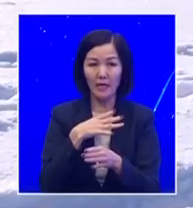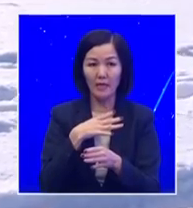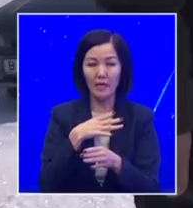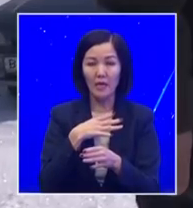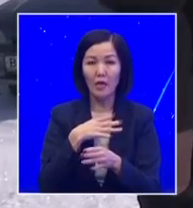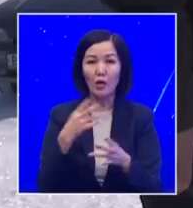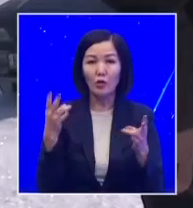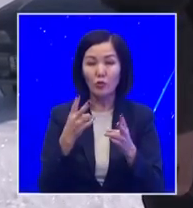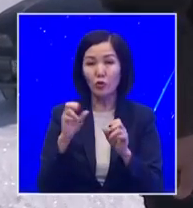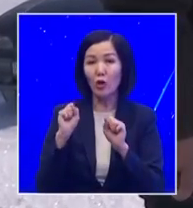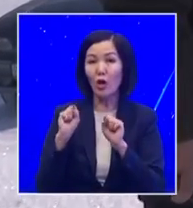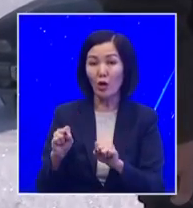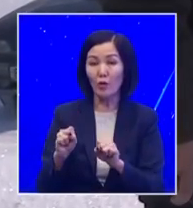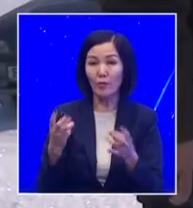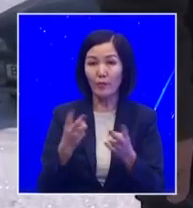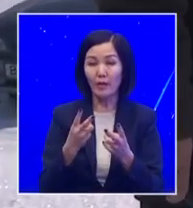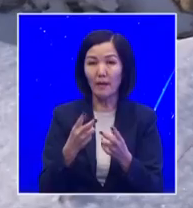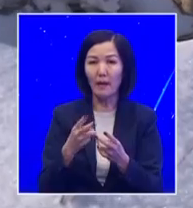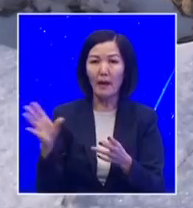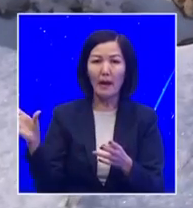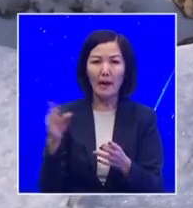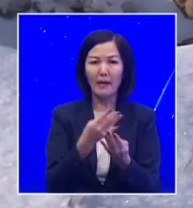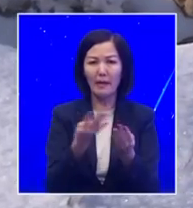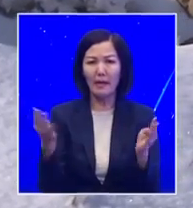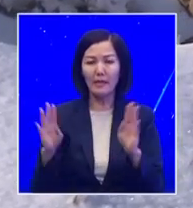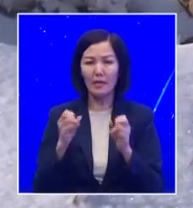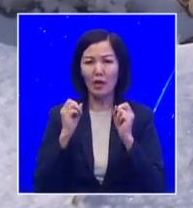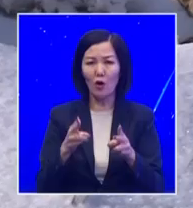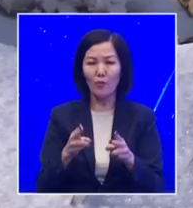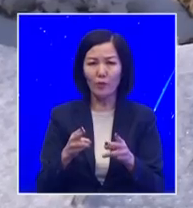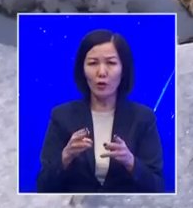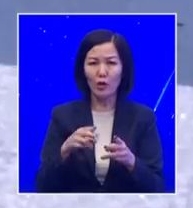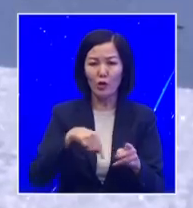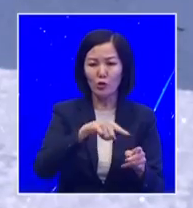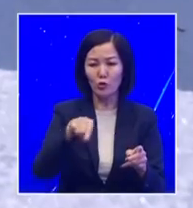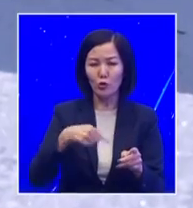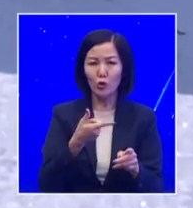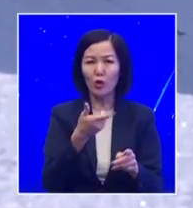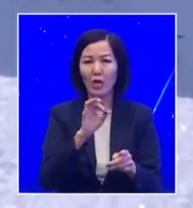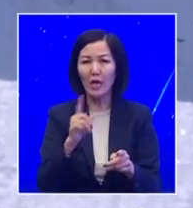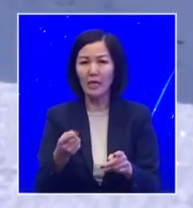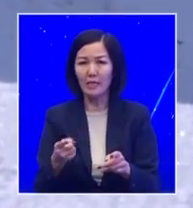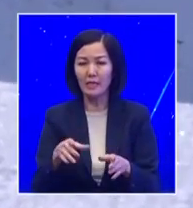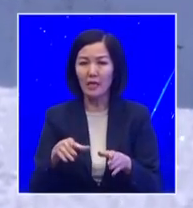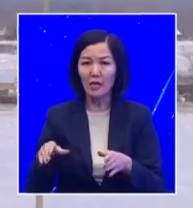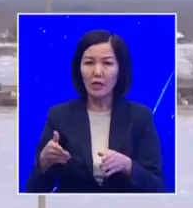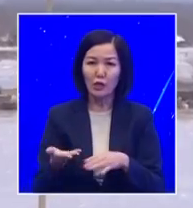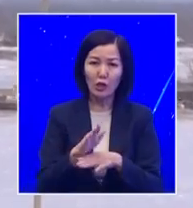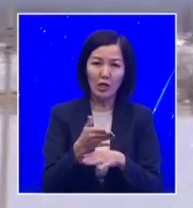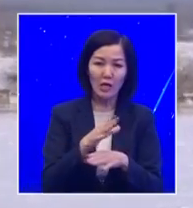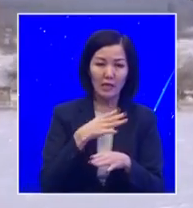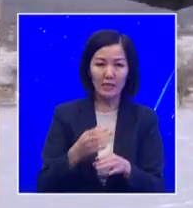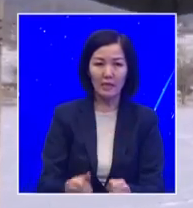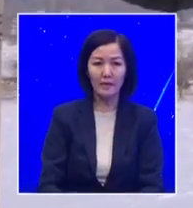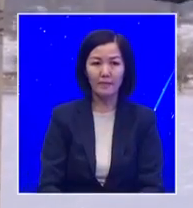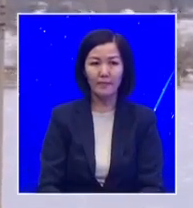аты жабайы, айналасы қауіпті. Қазылған шұңқырлар көп, таяуда газ құбырлары жүргізілген аумақ.